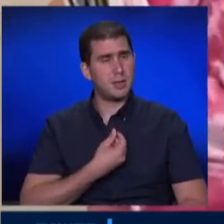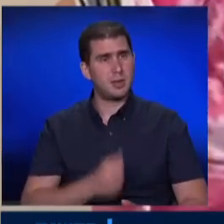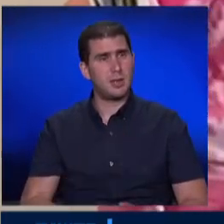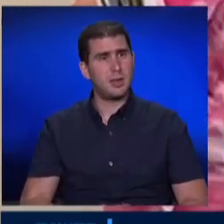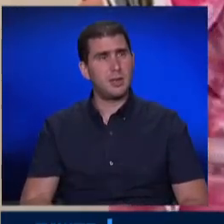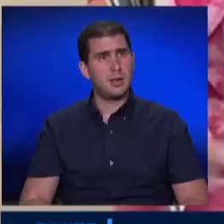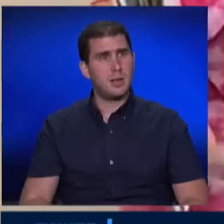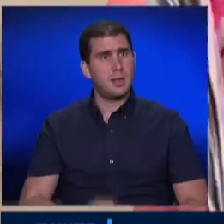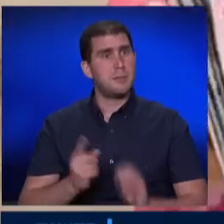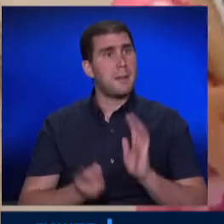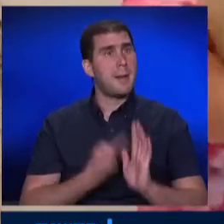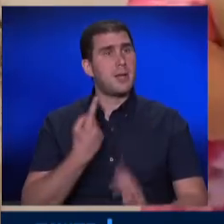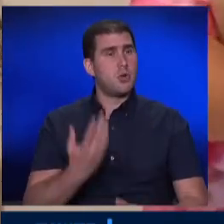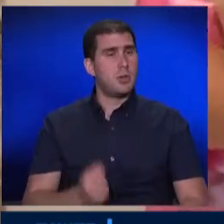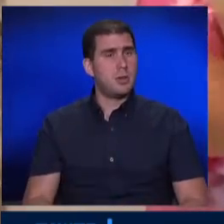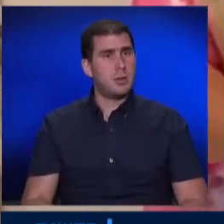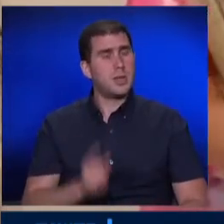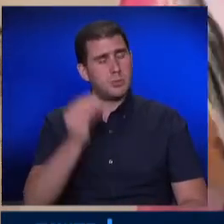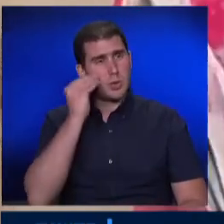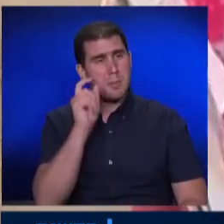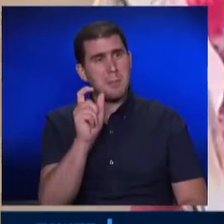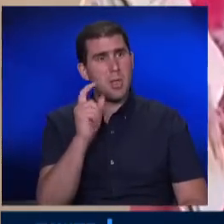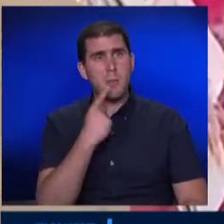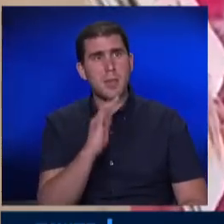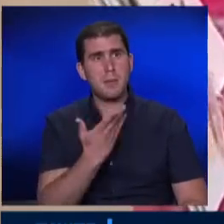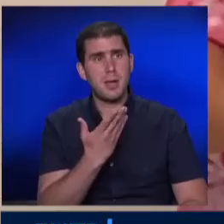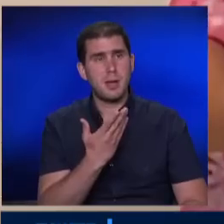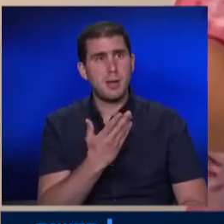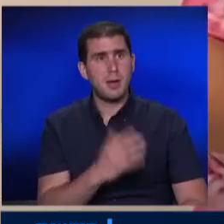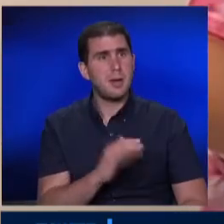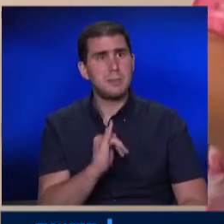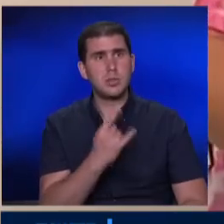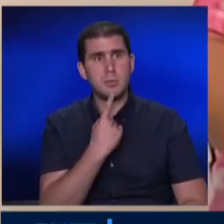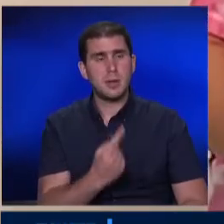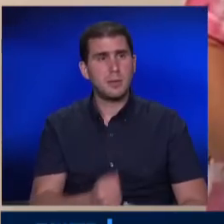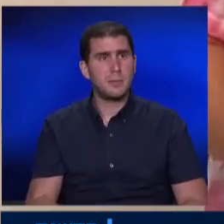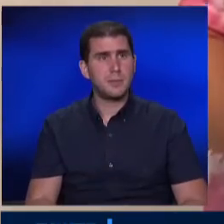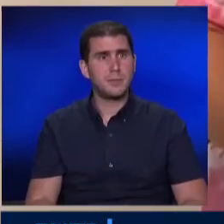טרנסג'נדרית בפעם הראשונה. אתם זוכרים מה המילה אומרת? כן. מה?